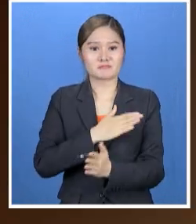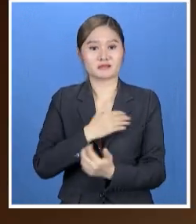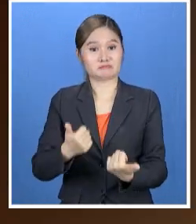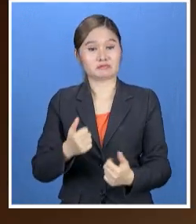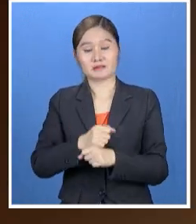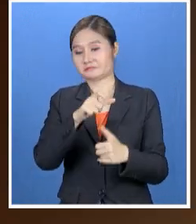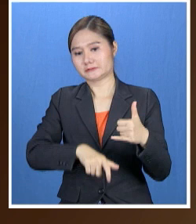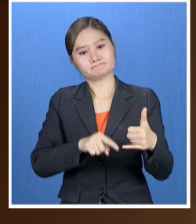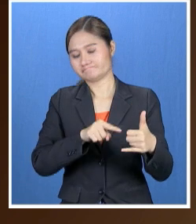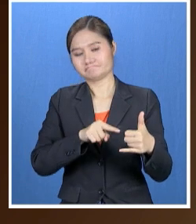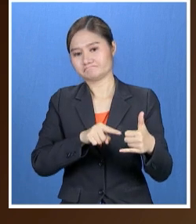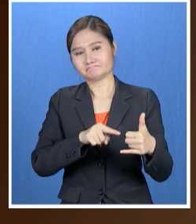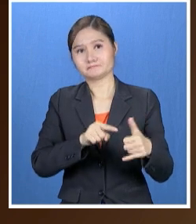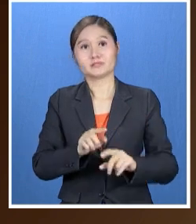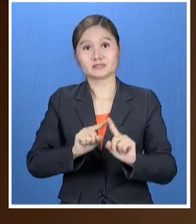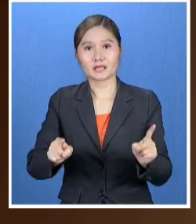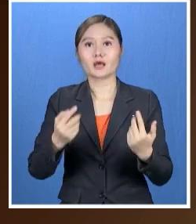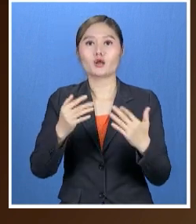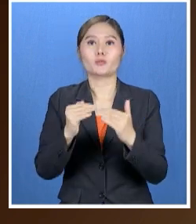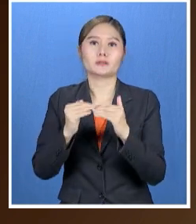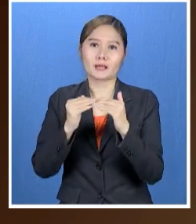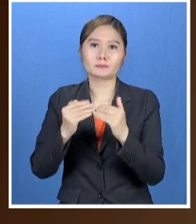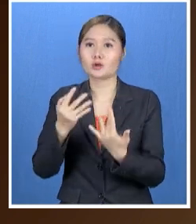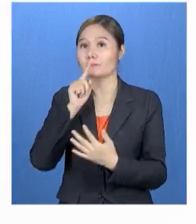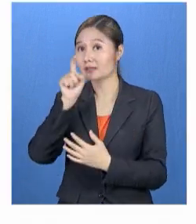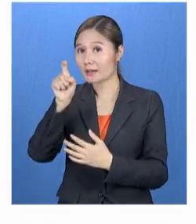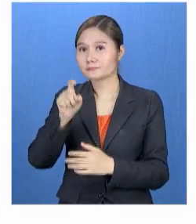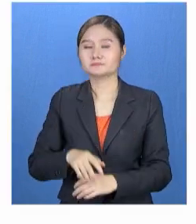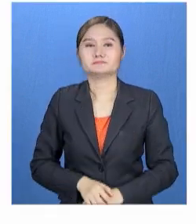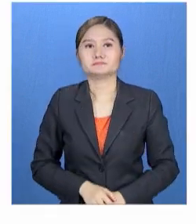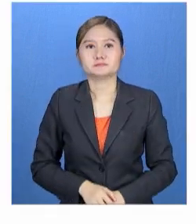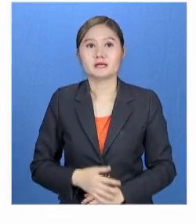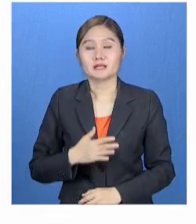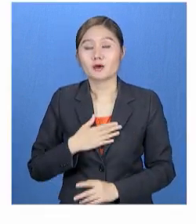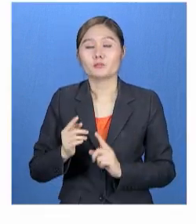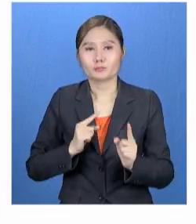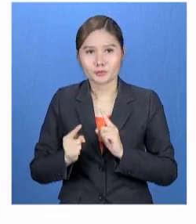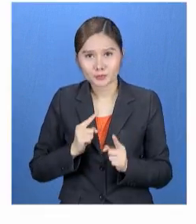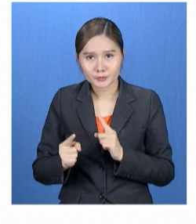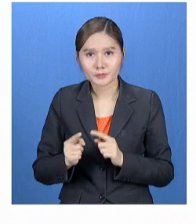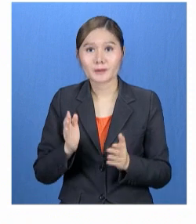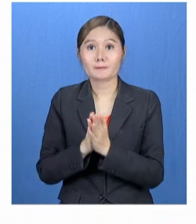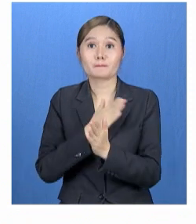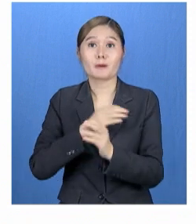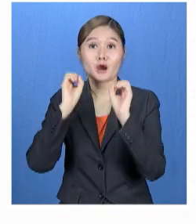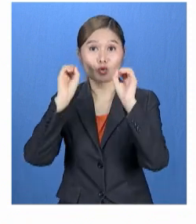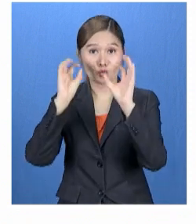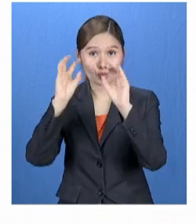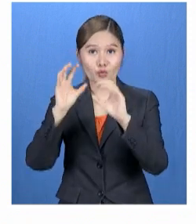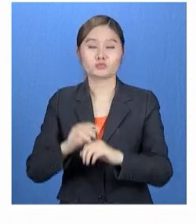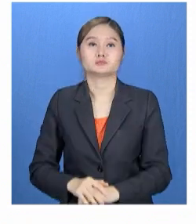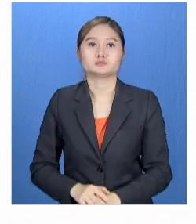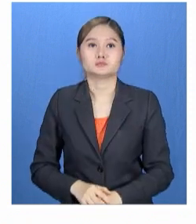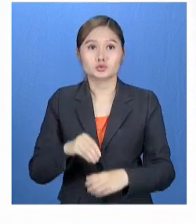นี้เป็นอย่างนี้อีกแล้วแต่เดี๋ยวนะฮะเดี๋ยวต้องให้ความเป็นธรรมก่อนเพราะว่าเราก็ต้องไปคุยกับทางด้านของพระครูใบฎีกา